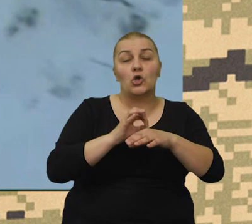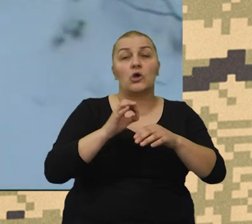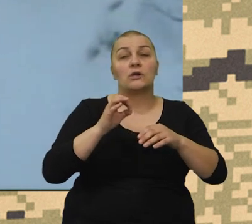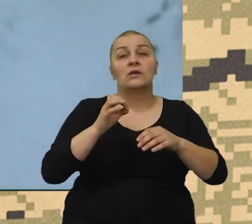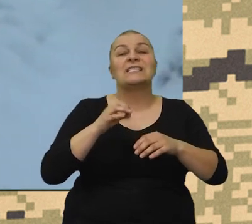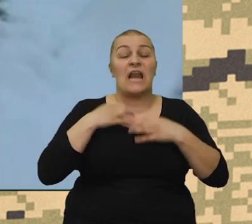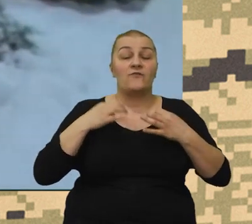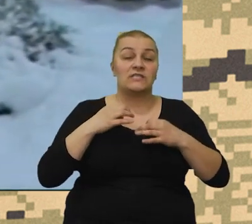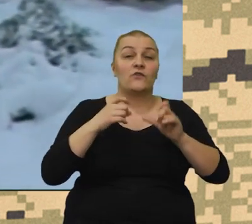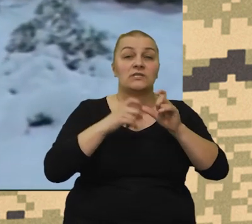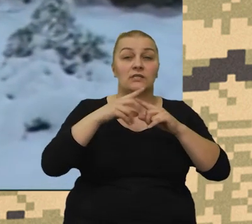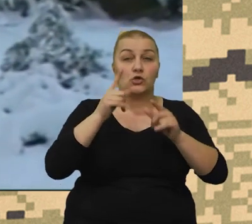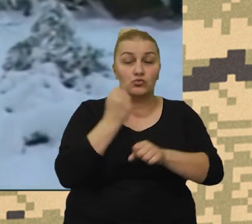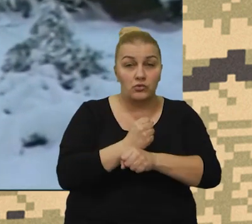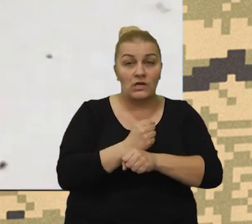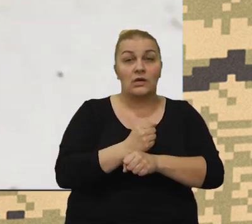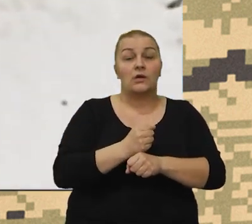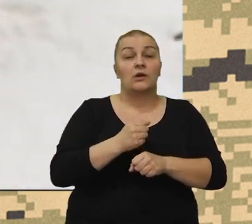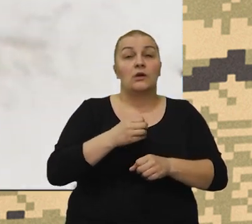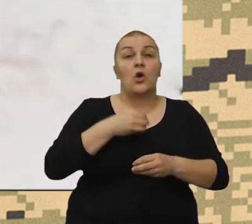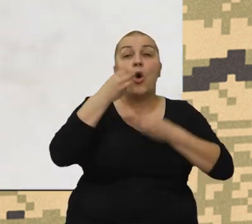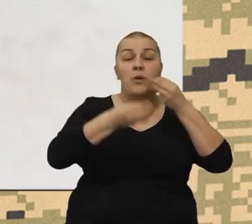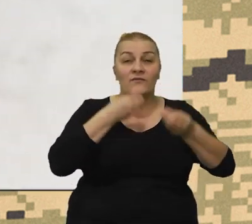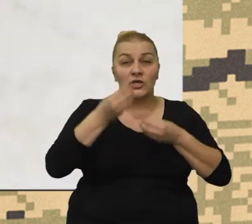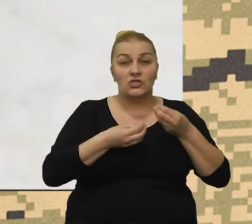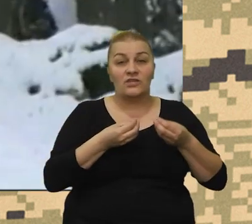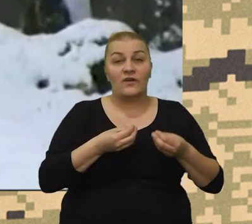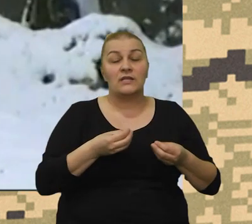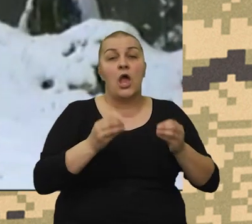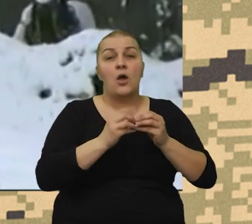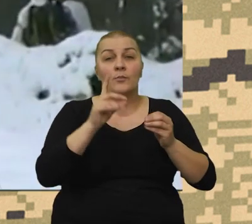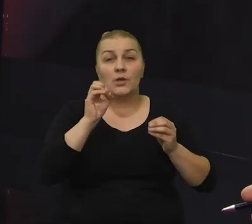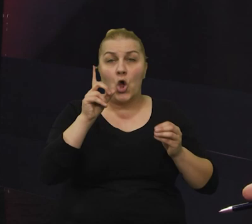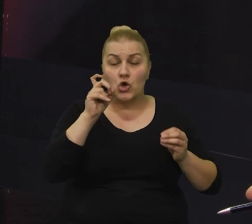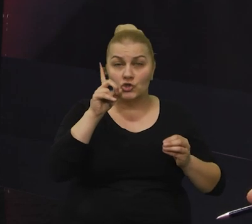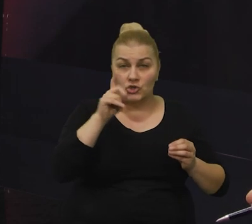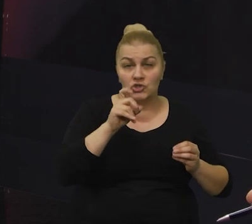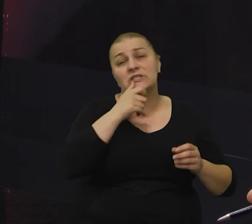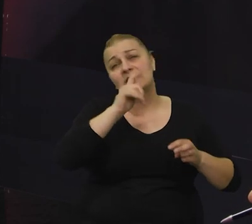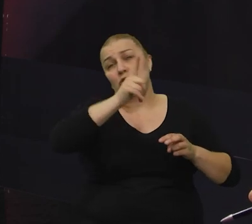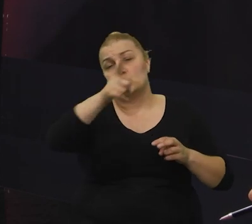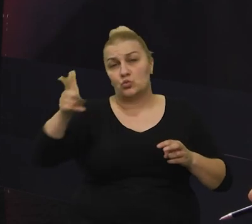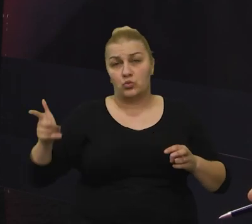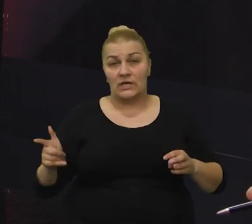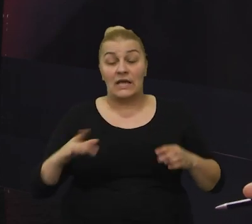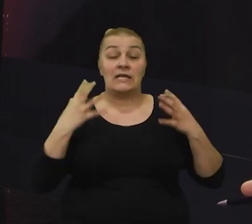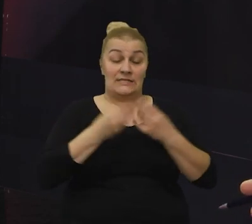Struk, obveštajni odjel Suhi i Biočić i druge. Znači, sa ovim ljudima